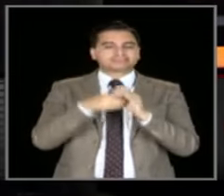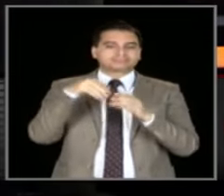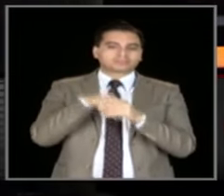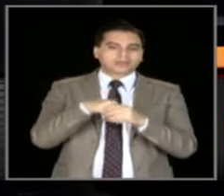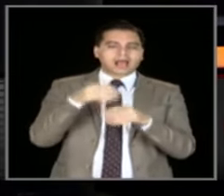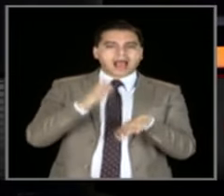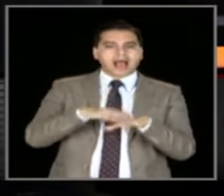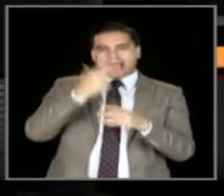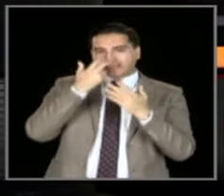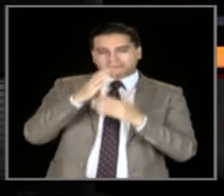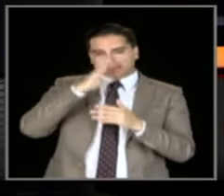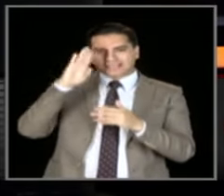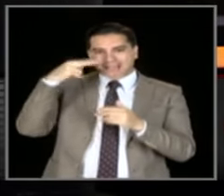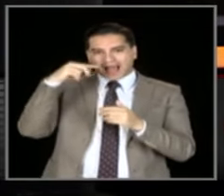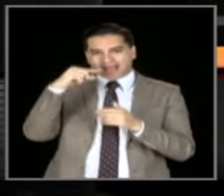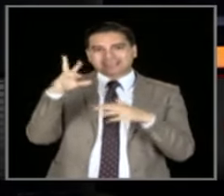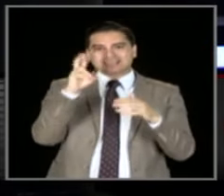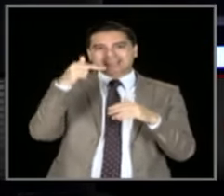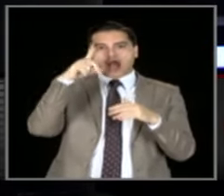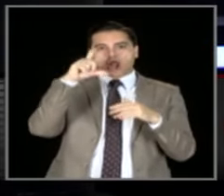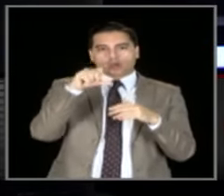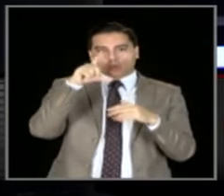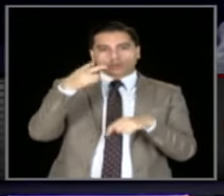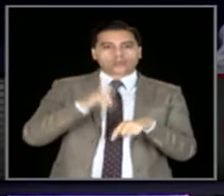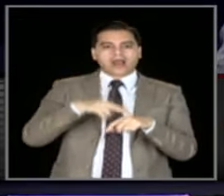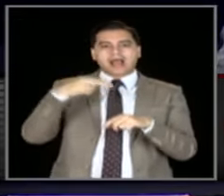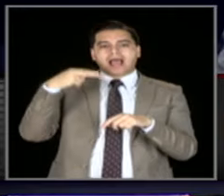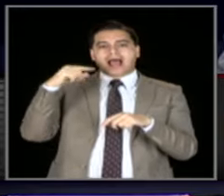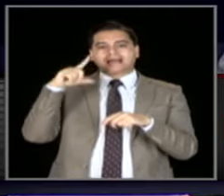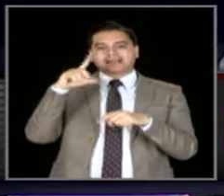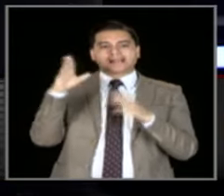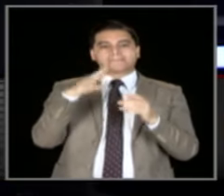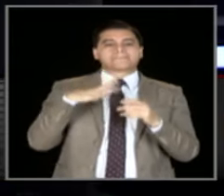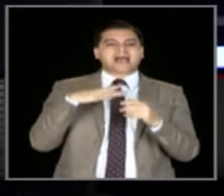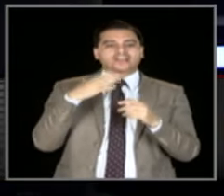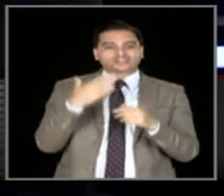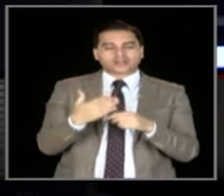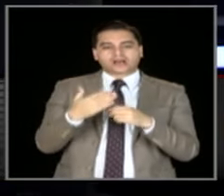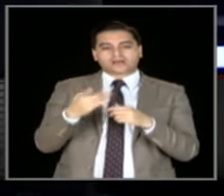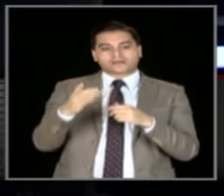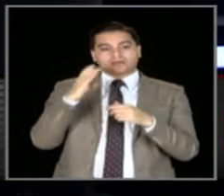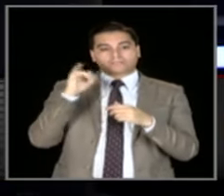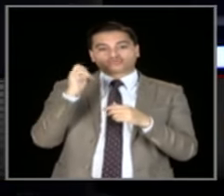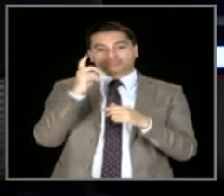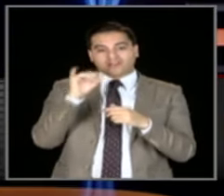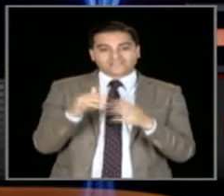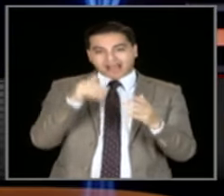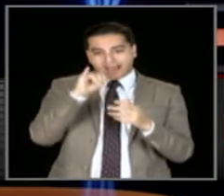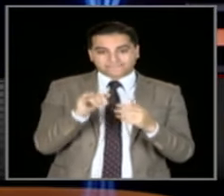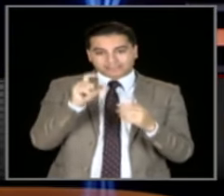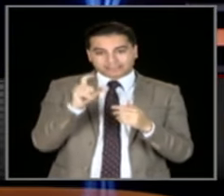زي سعد الزغلول وعدلي باشا. وإجابتك يا ميدو. مصطفى أمين. في